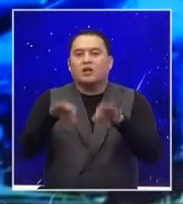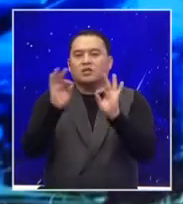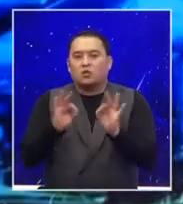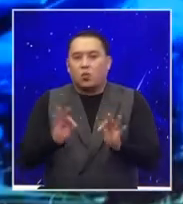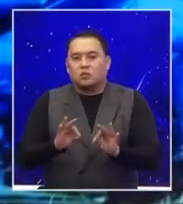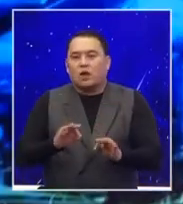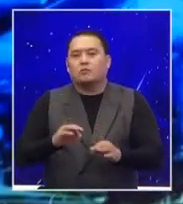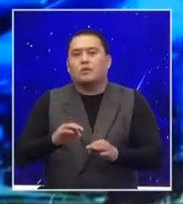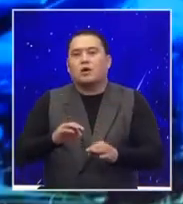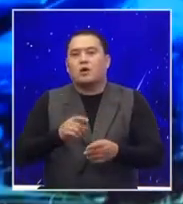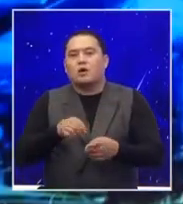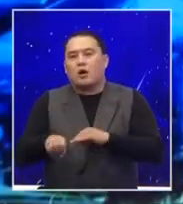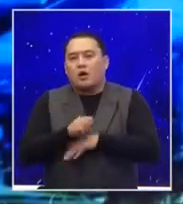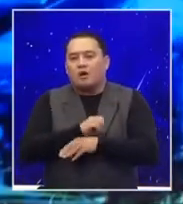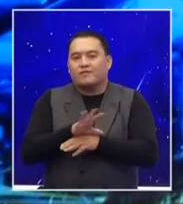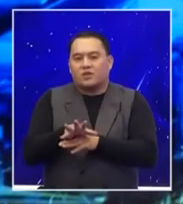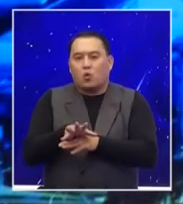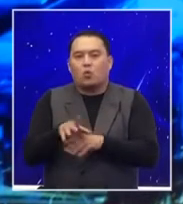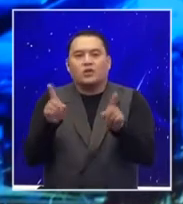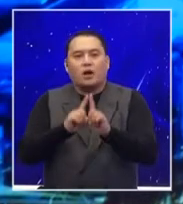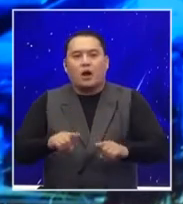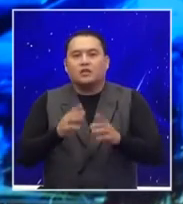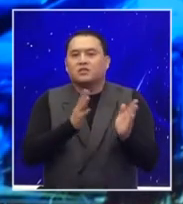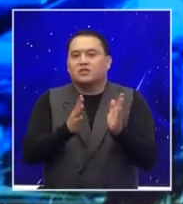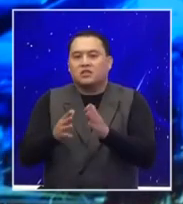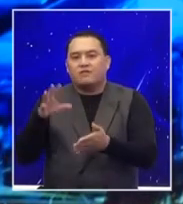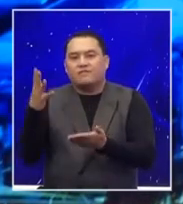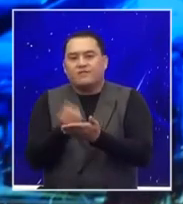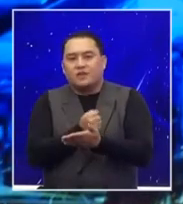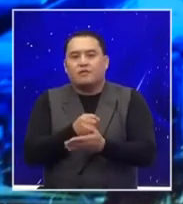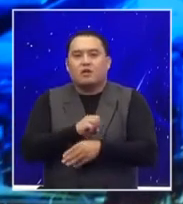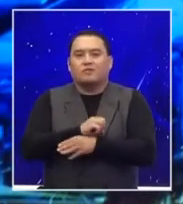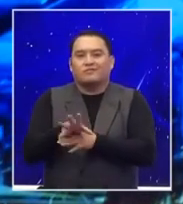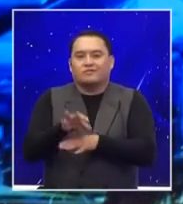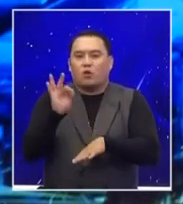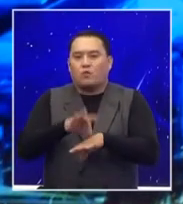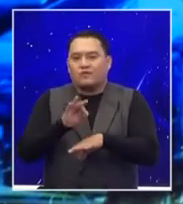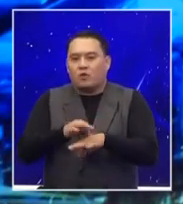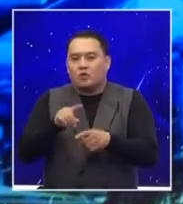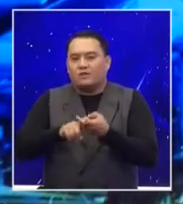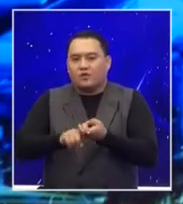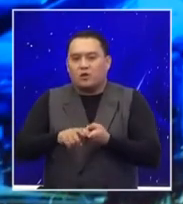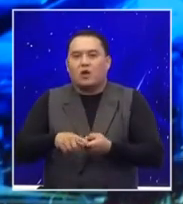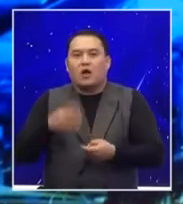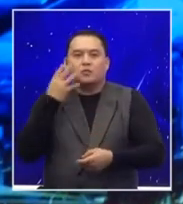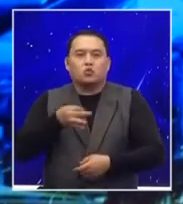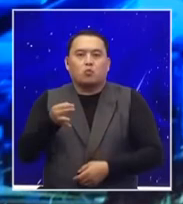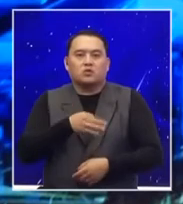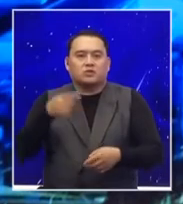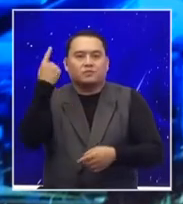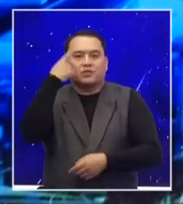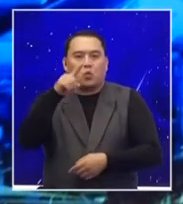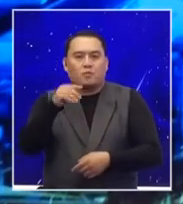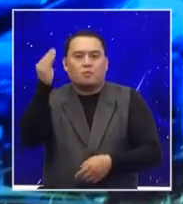Искусственный интеллект в борьбе с коронавирусом. Уникальная система выявления пневмонии, связанной с COVID-19, разработана в Алматинской